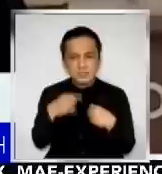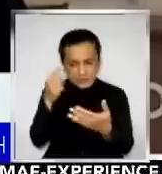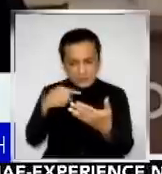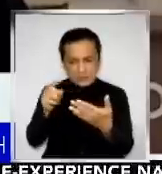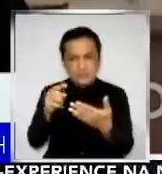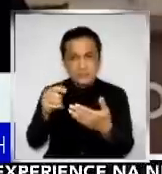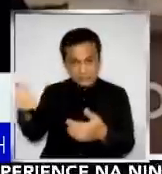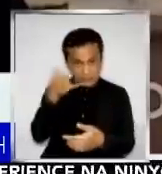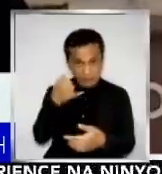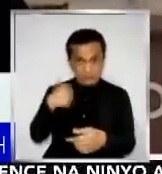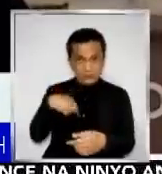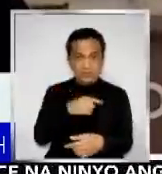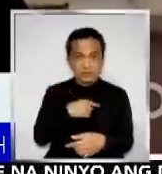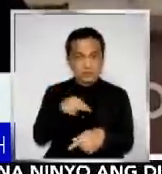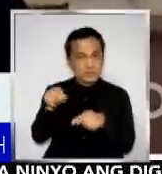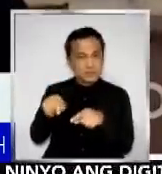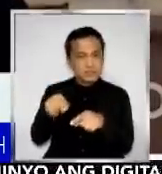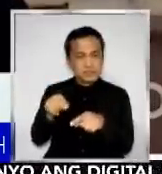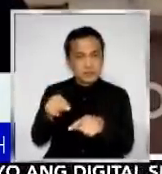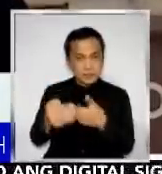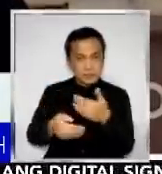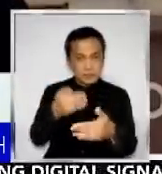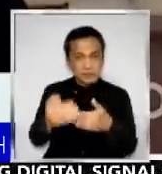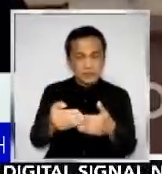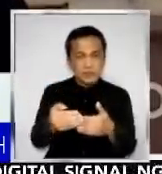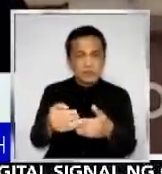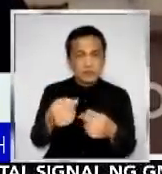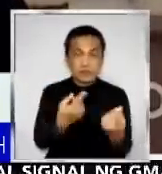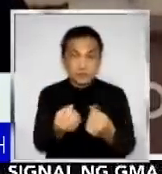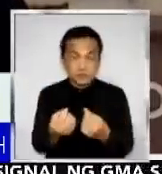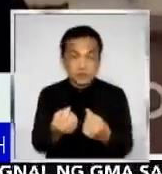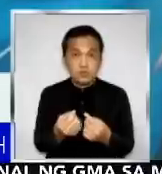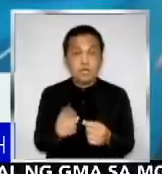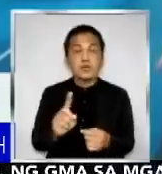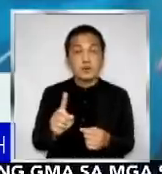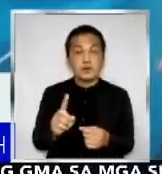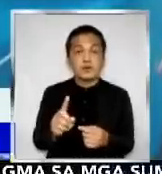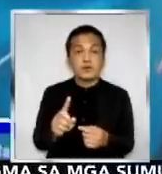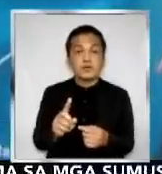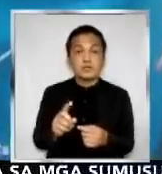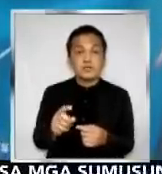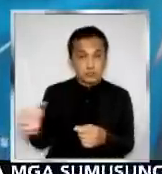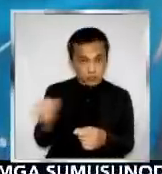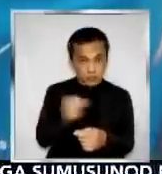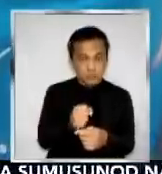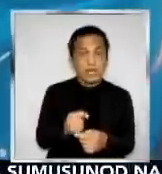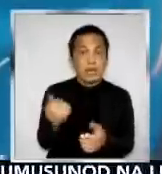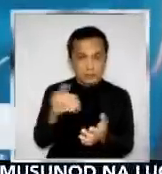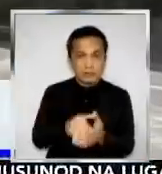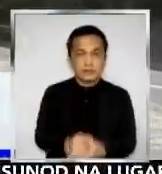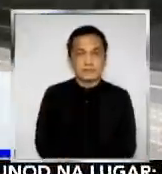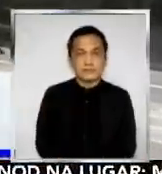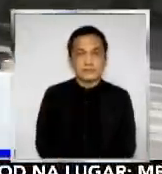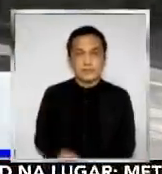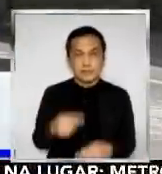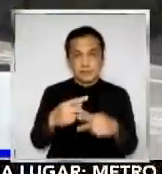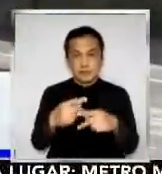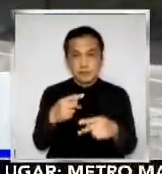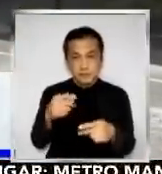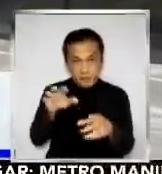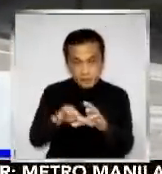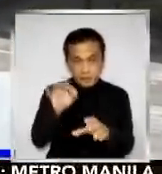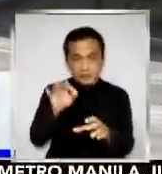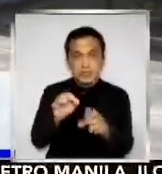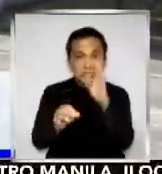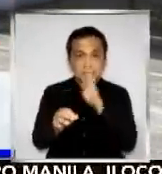is the process that we have done. Ipikinuha natin yan uli. Batay sa kanilang preliminary findings, sira o depektibo